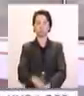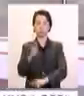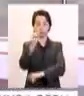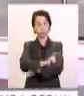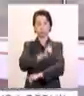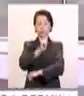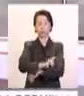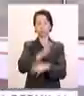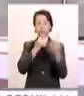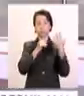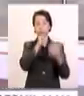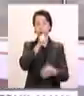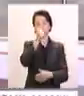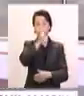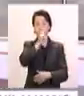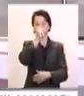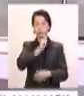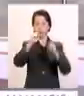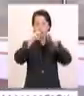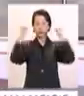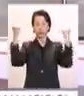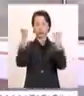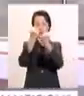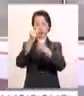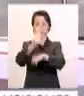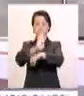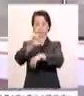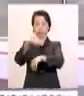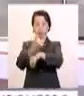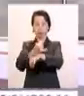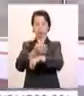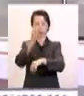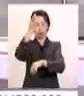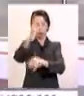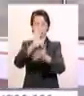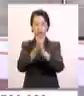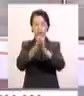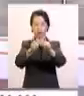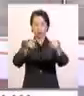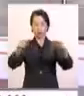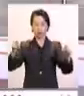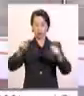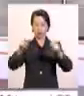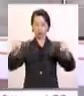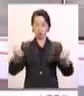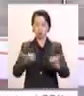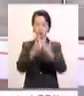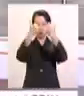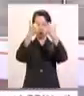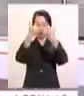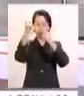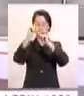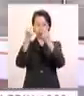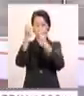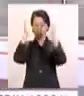Berhari-hari menunggu tak sabar rasanya Stadium Nasional Bukit Jalil bakal menjadi medan pertempuran Harimau Melaya malam esok. Kali